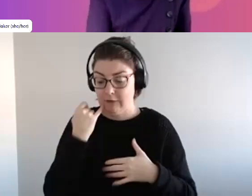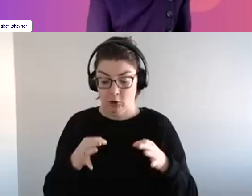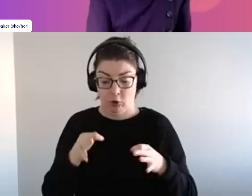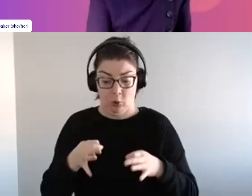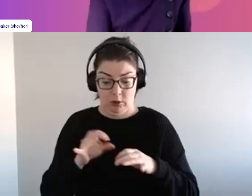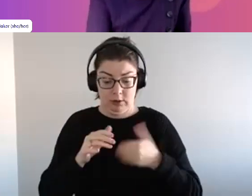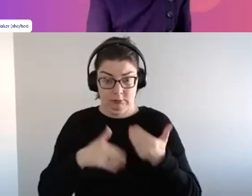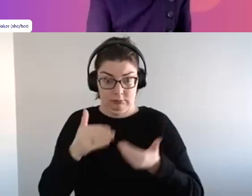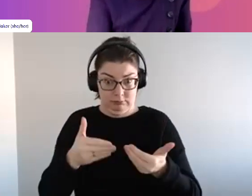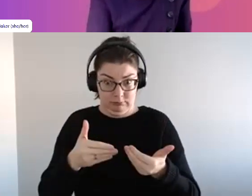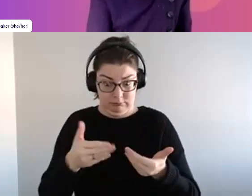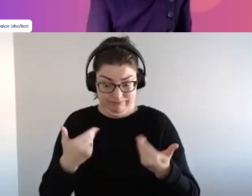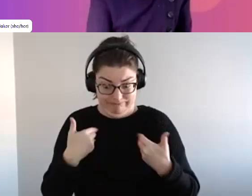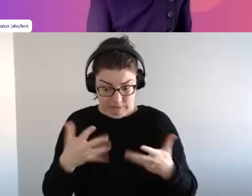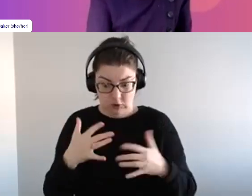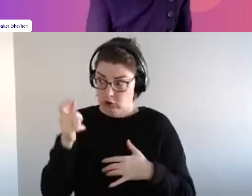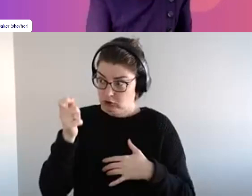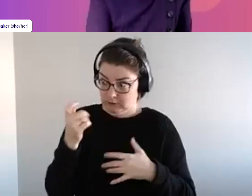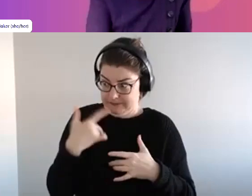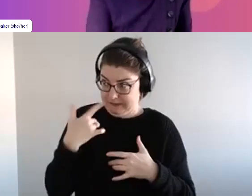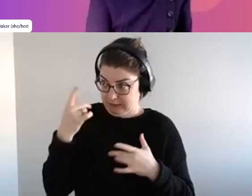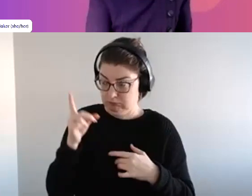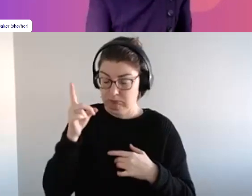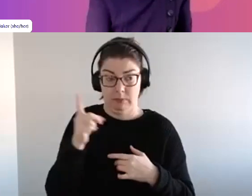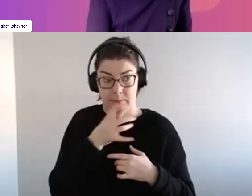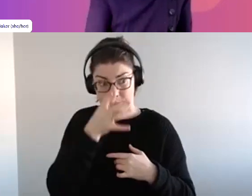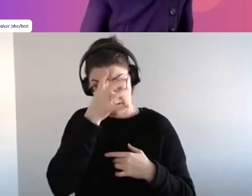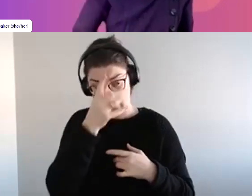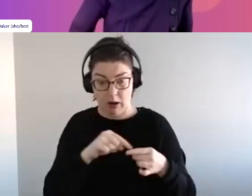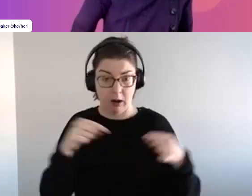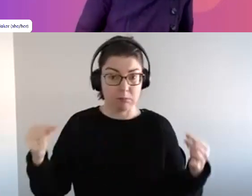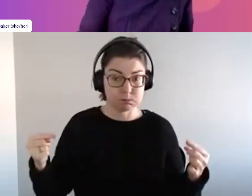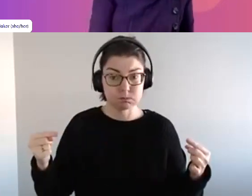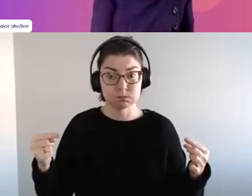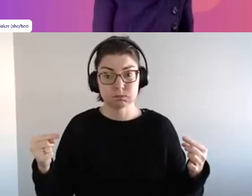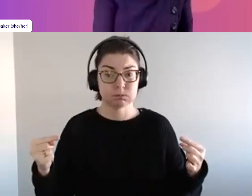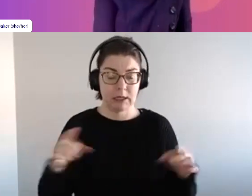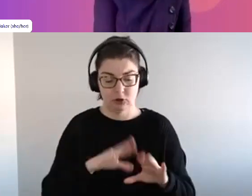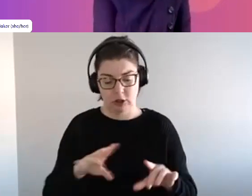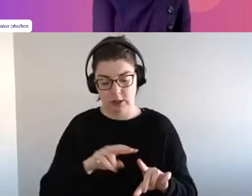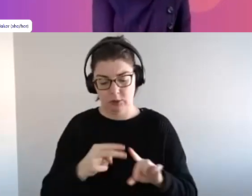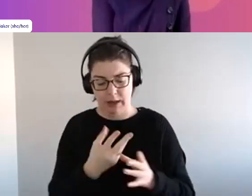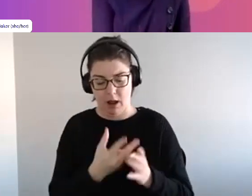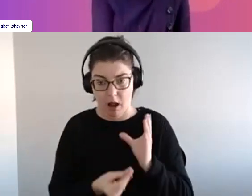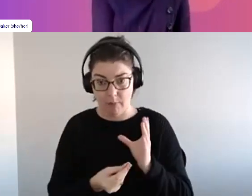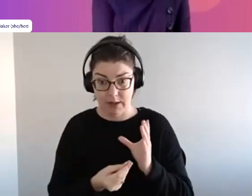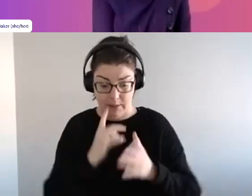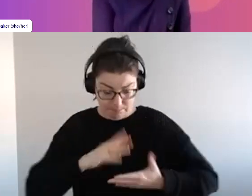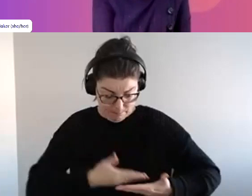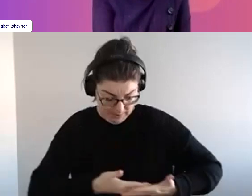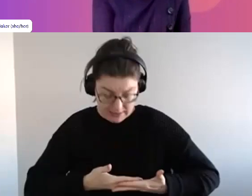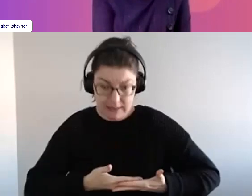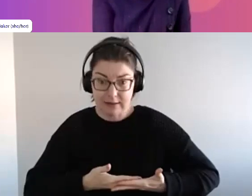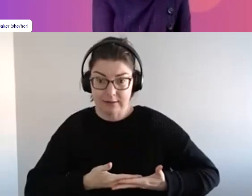s'il y a une procédure judiciaire et que le juger d'avis que les parents sont polarisés et que la perspective de